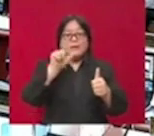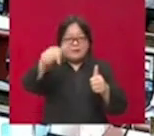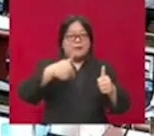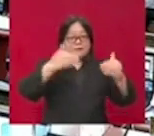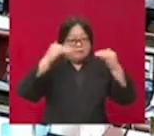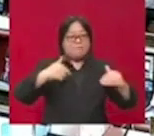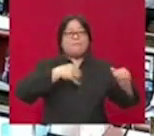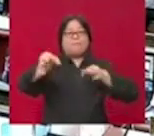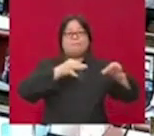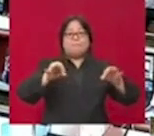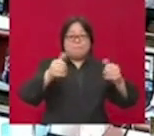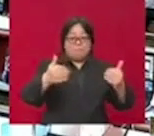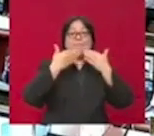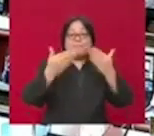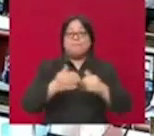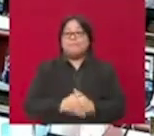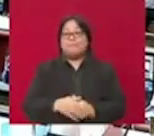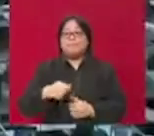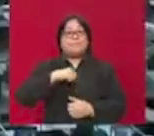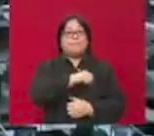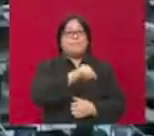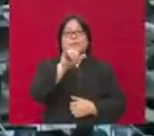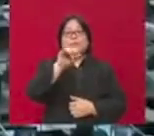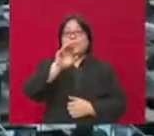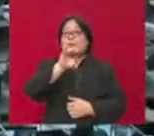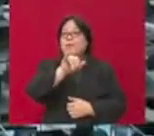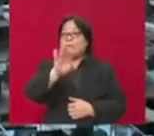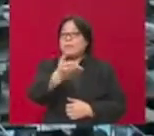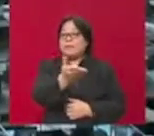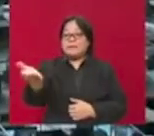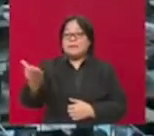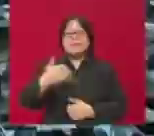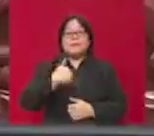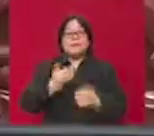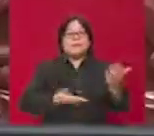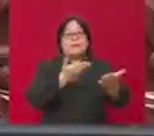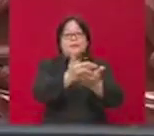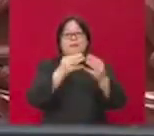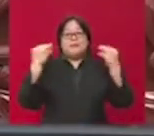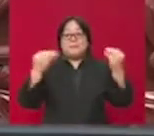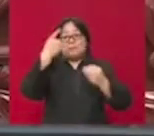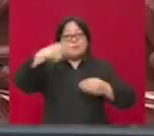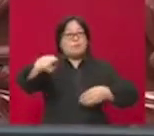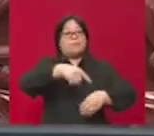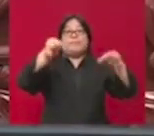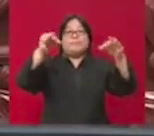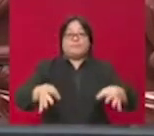penjelasan. Ya, terima kasih. Ahli-ahli Yang Berhormat, sekarang saya kemukakan masalah kepada majlis untuk